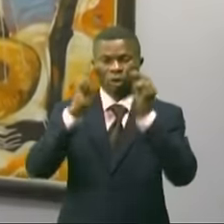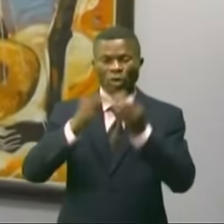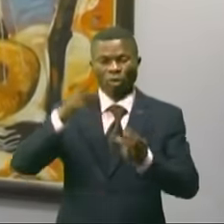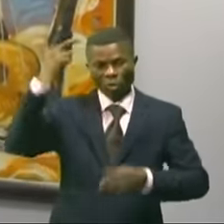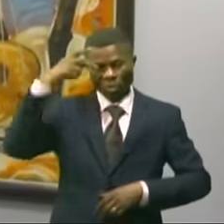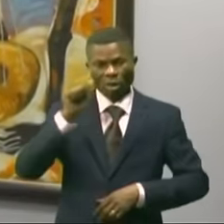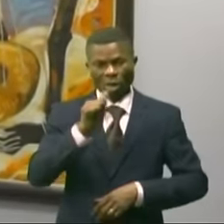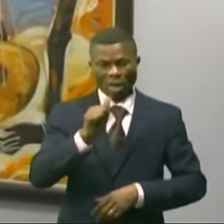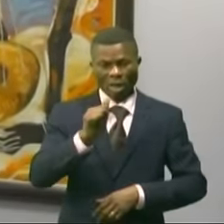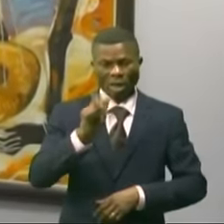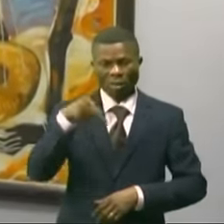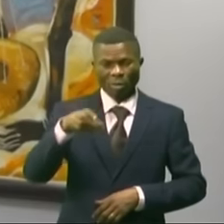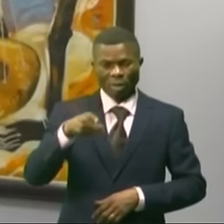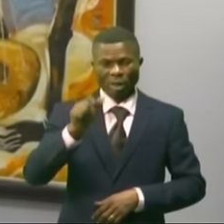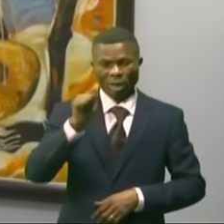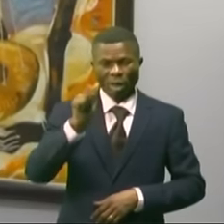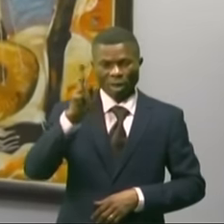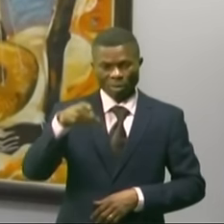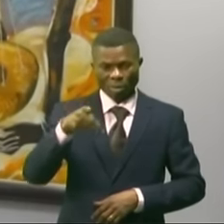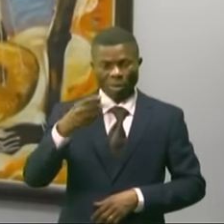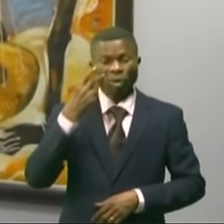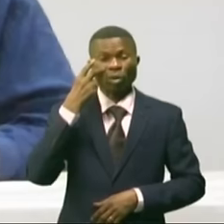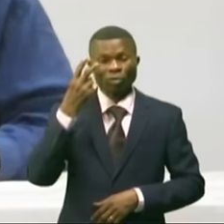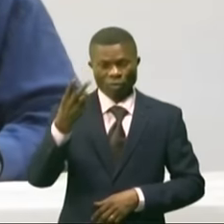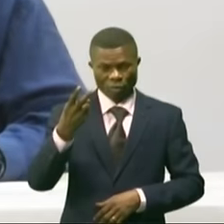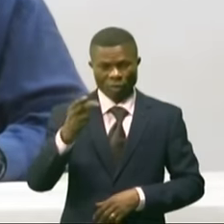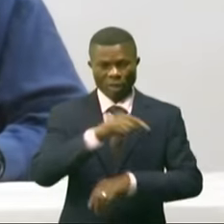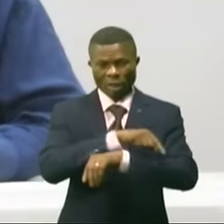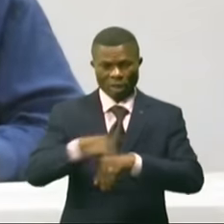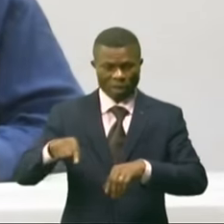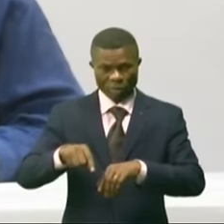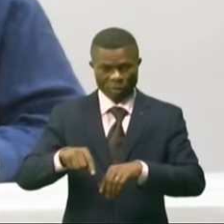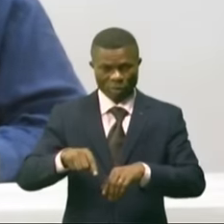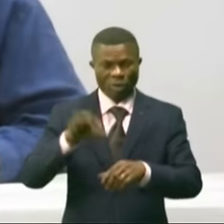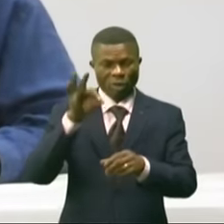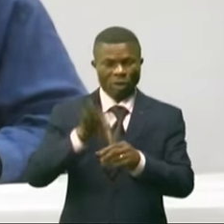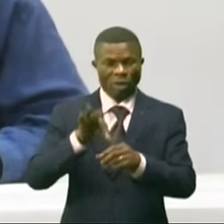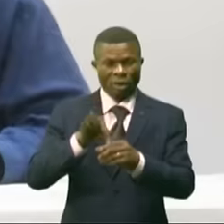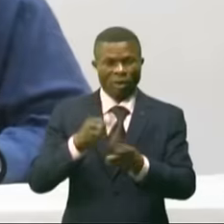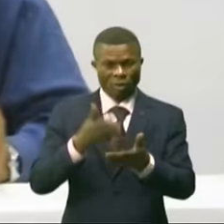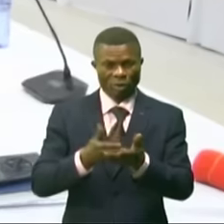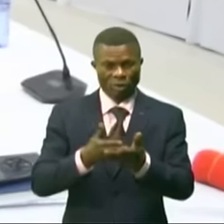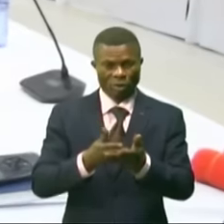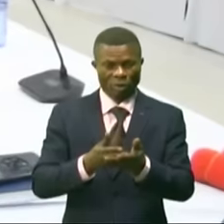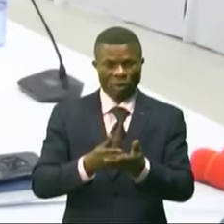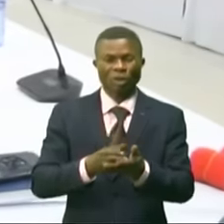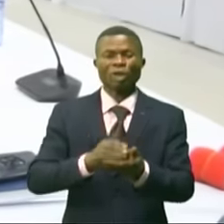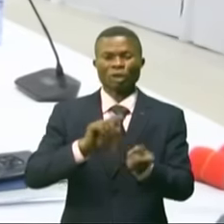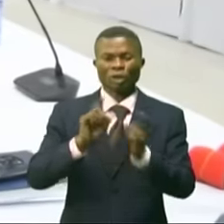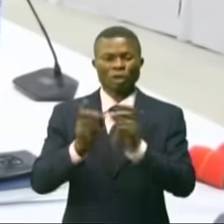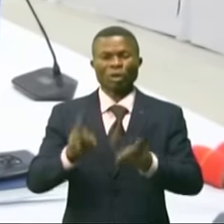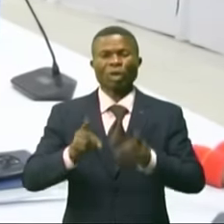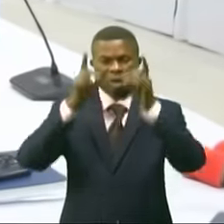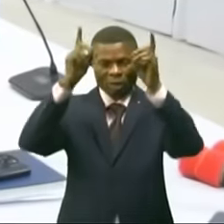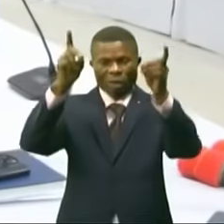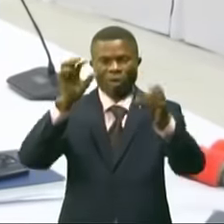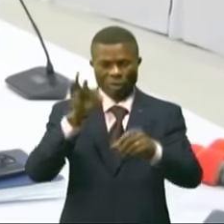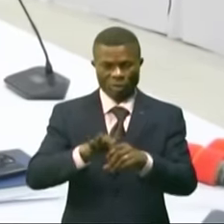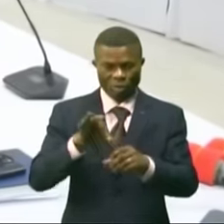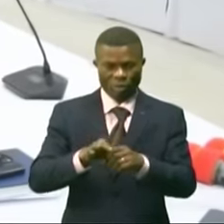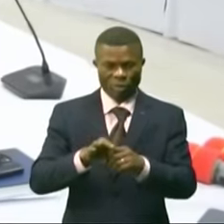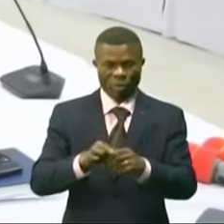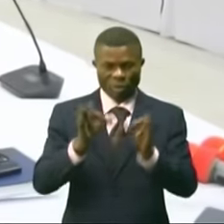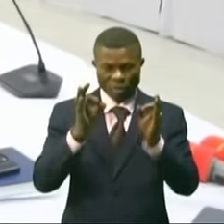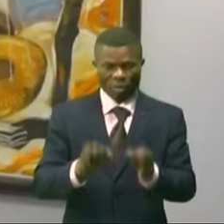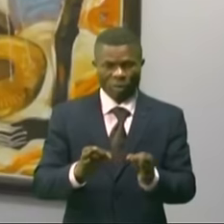PPAP a estimé que le bureau provisoir du Sénat puisse postposer l'organisation des élections pour quelques jours